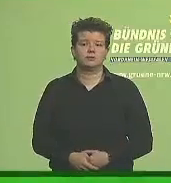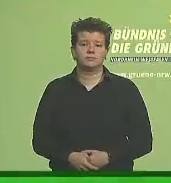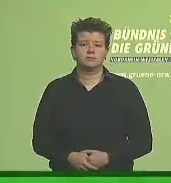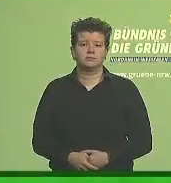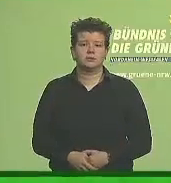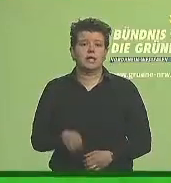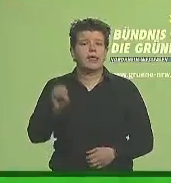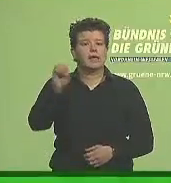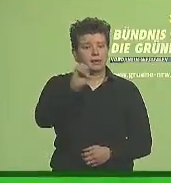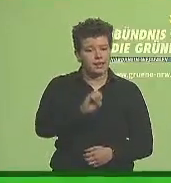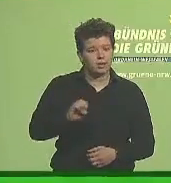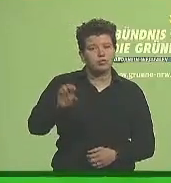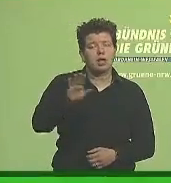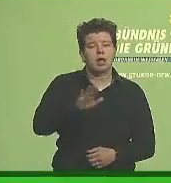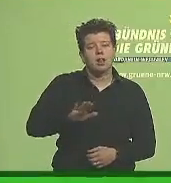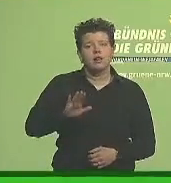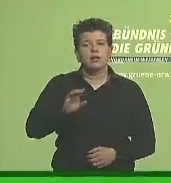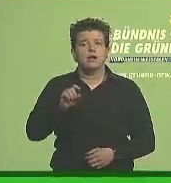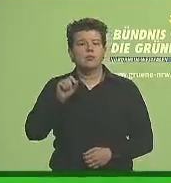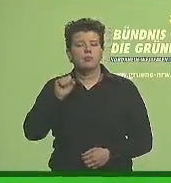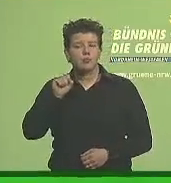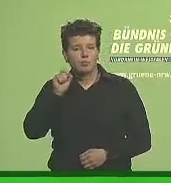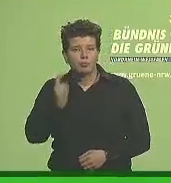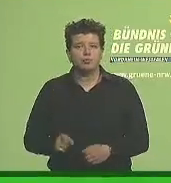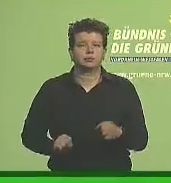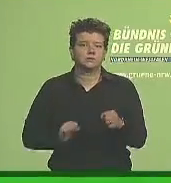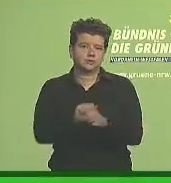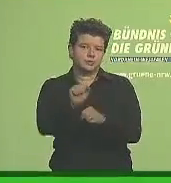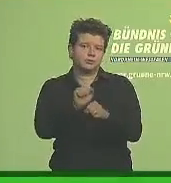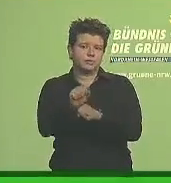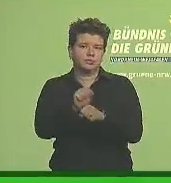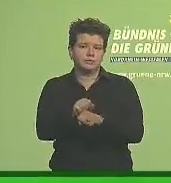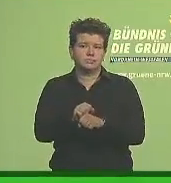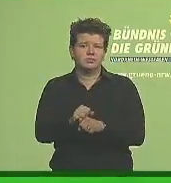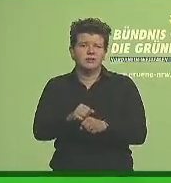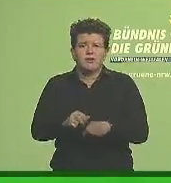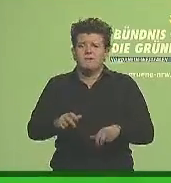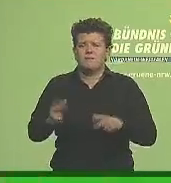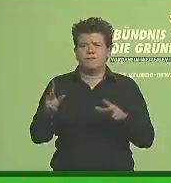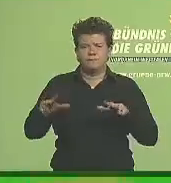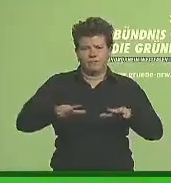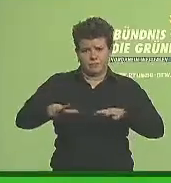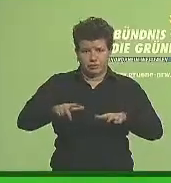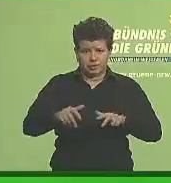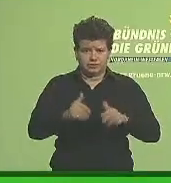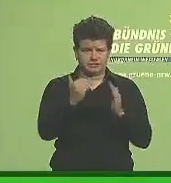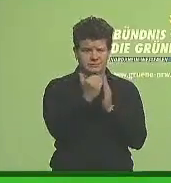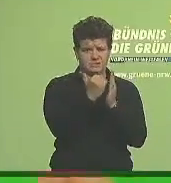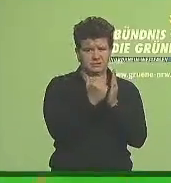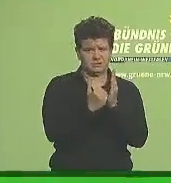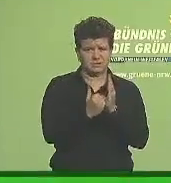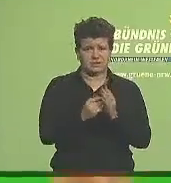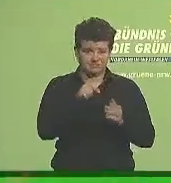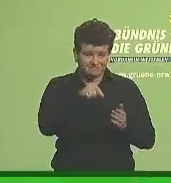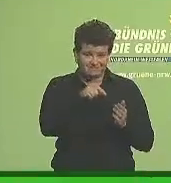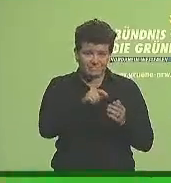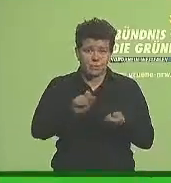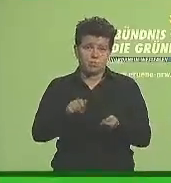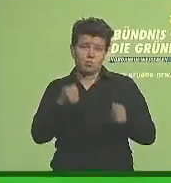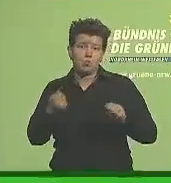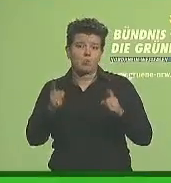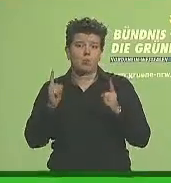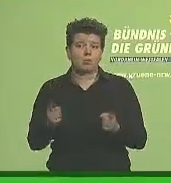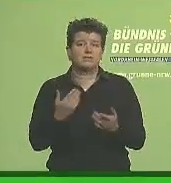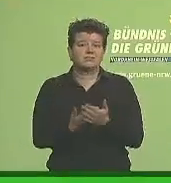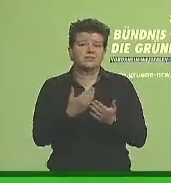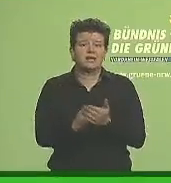werden soll. Eine Kampfansage deshalb, weil man die wirtschaftlichen Rahmenbedingungen ändern will, um das möglich zu machen. Und deshalb müssen wir